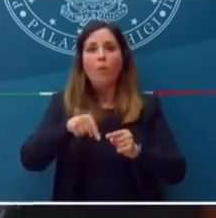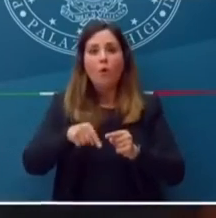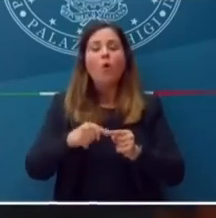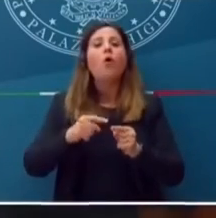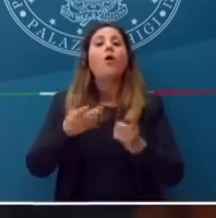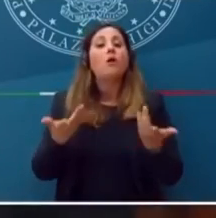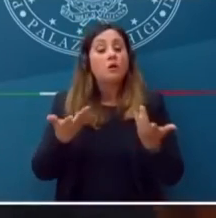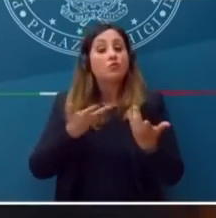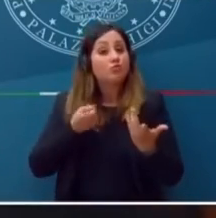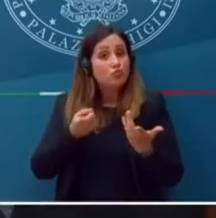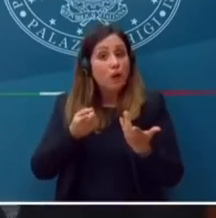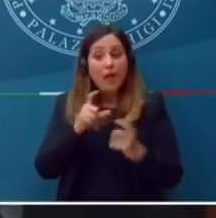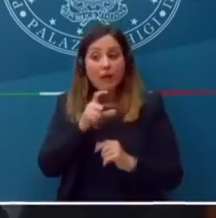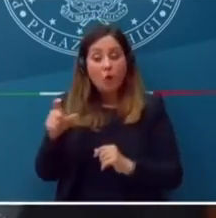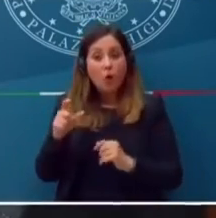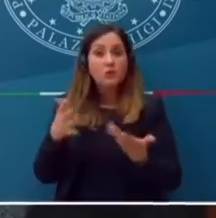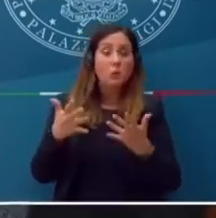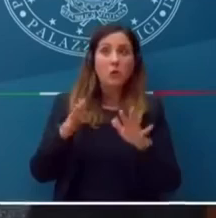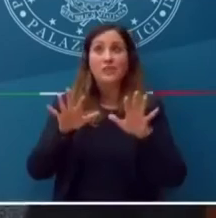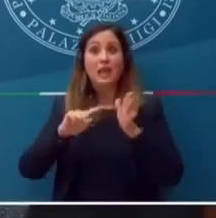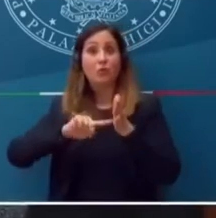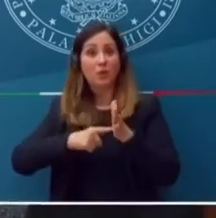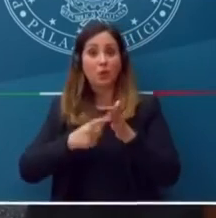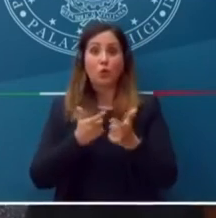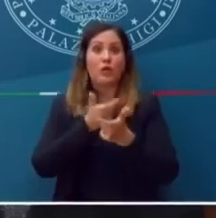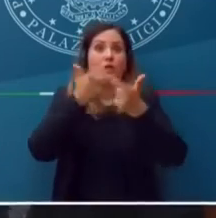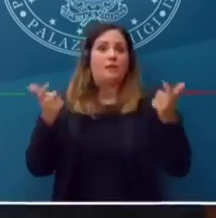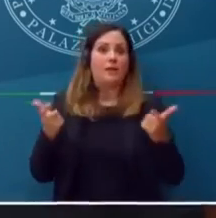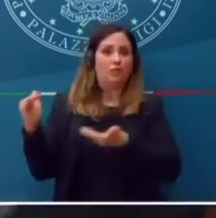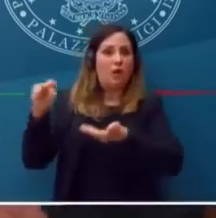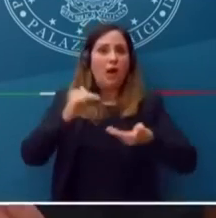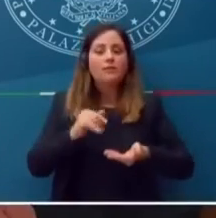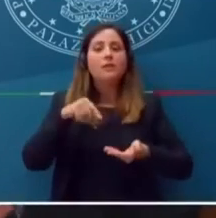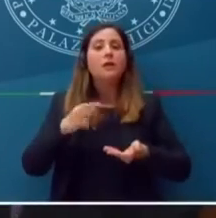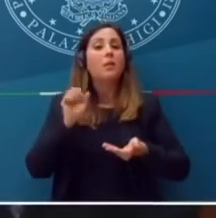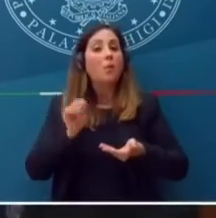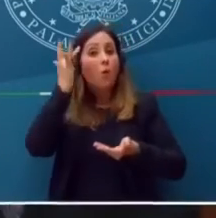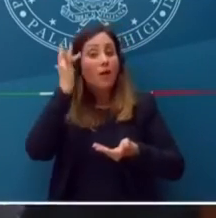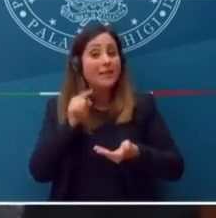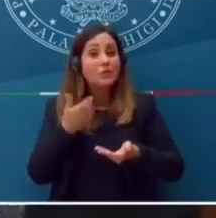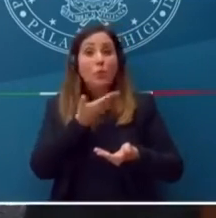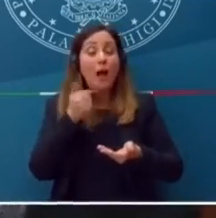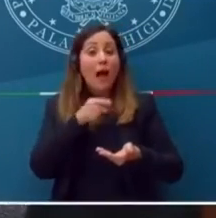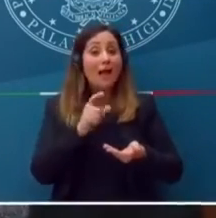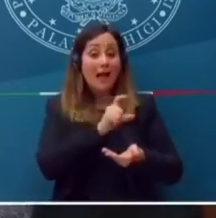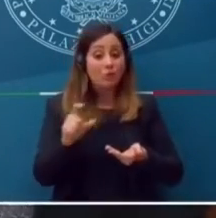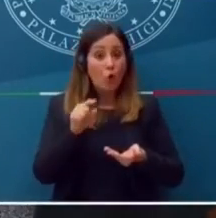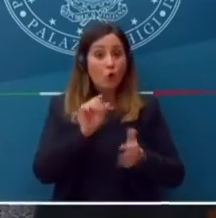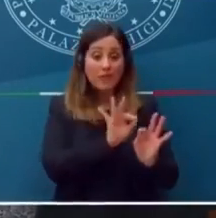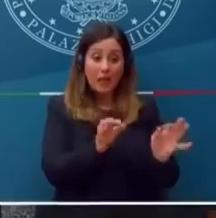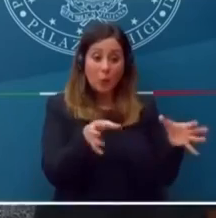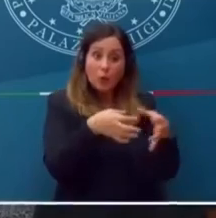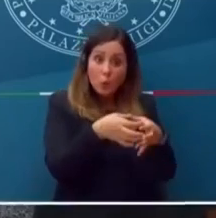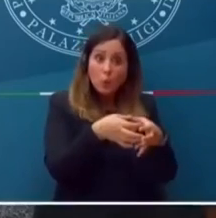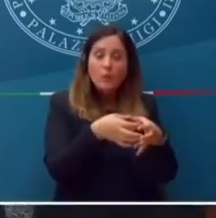AstraZeneca di circa 10 milioni, diciamo. C'è il rischio che noi da una parte mancano le dosi per alcune fasce e che invece dosi di